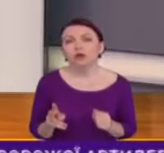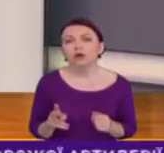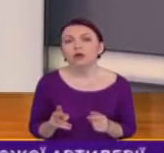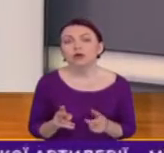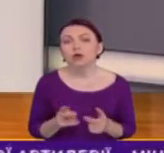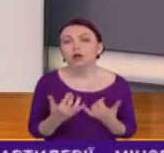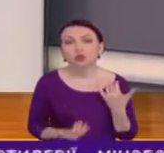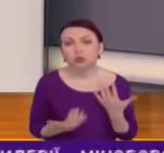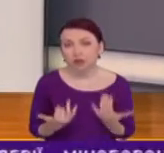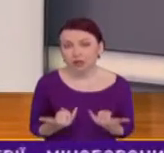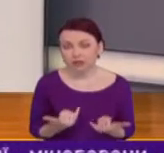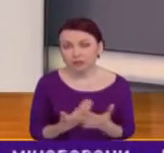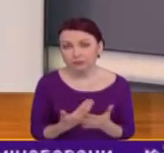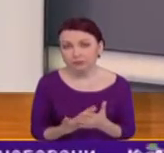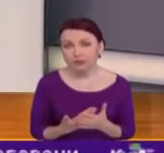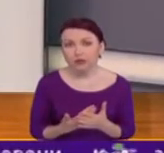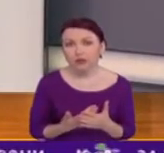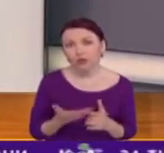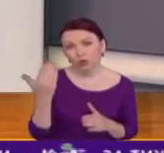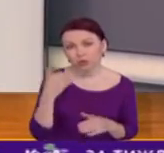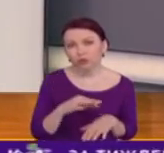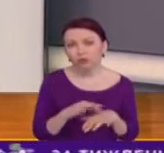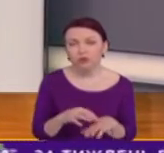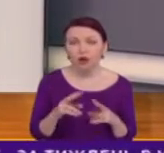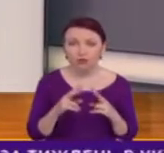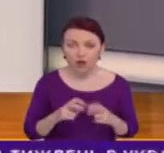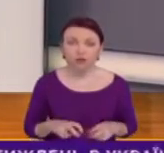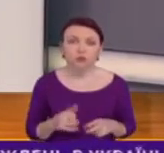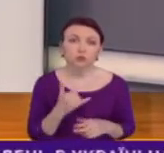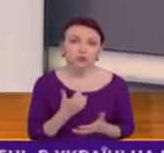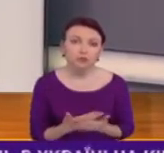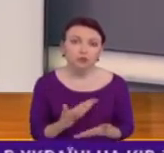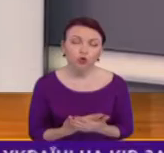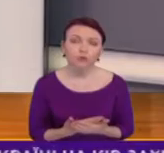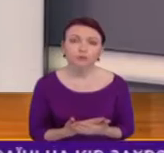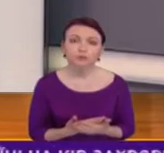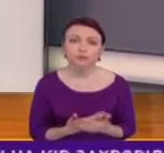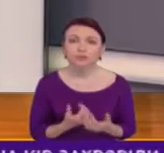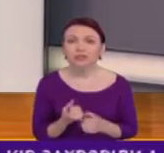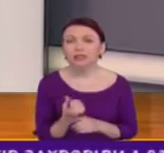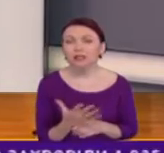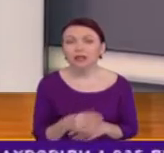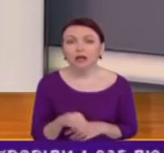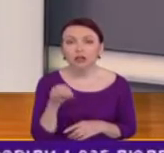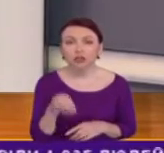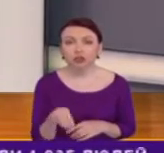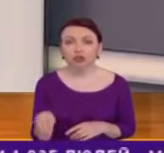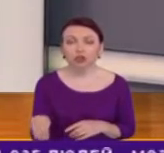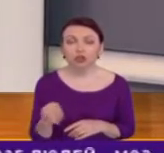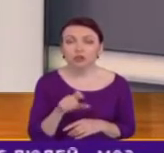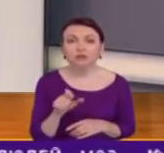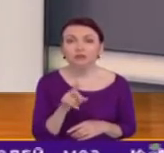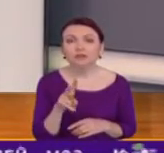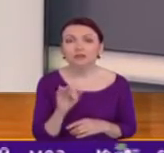Якщо зараз взятися, ми колись проводили аналіз, то у нас близько декілька тисяч